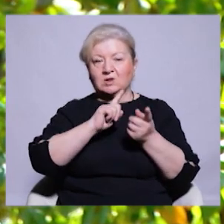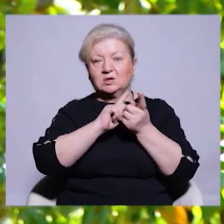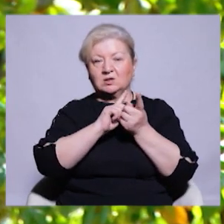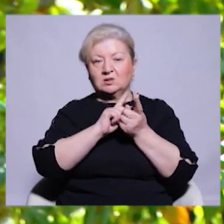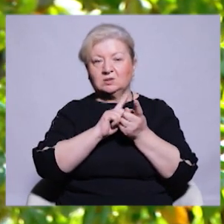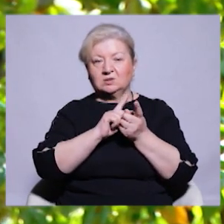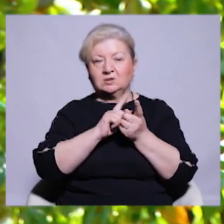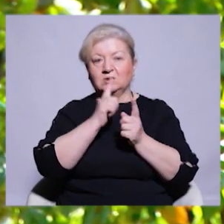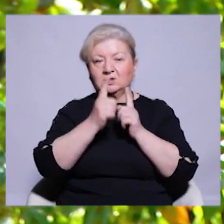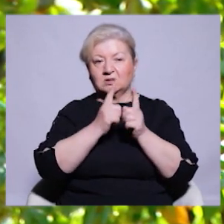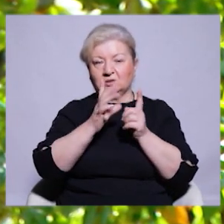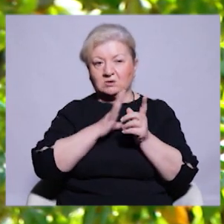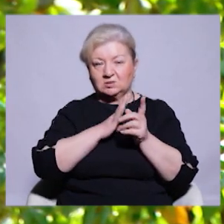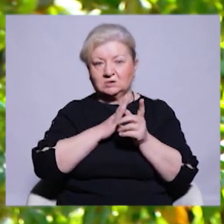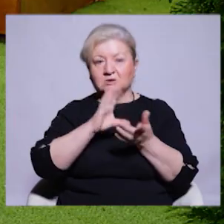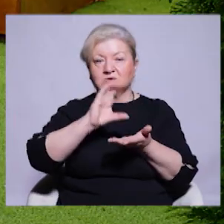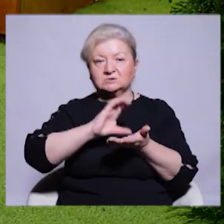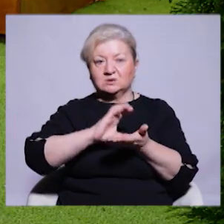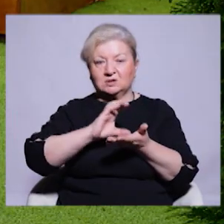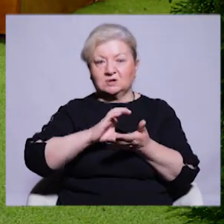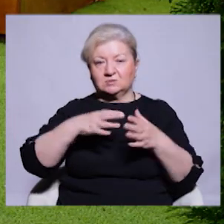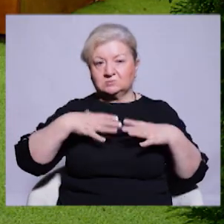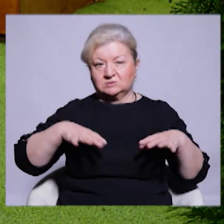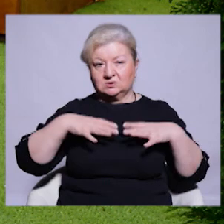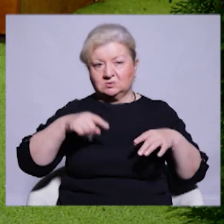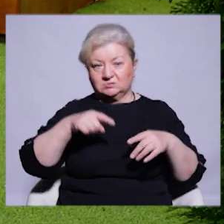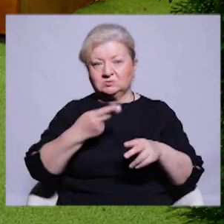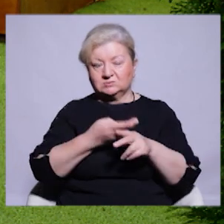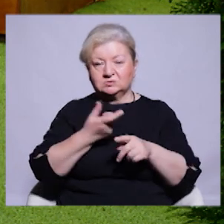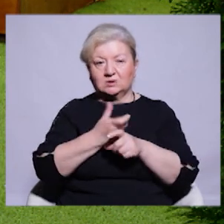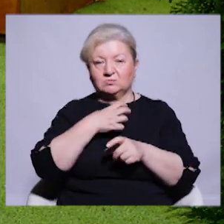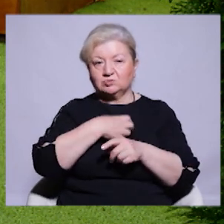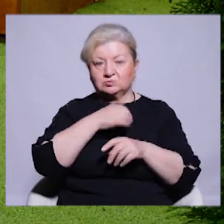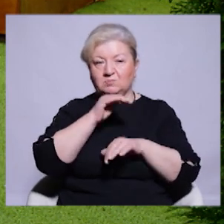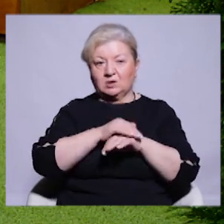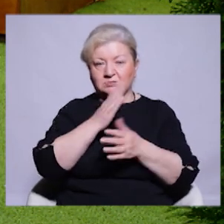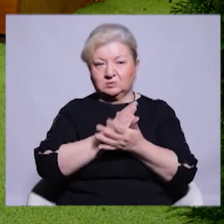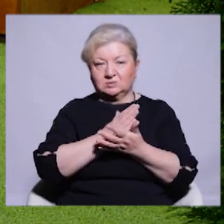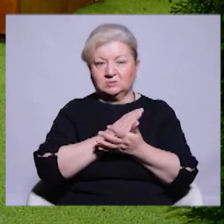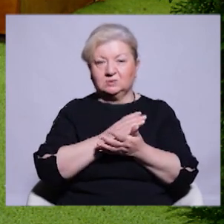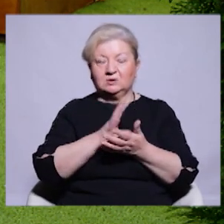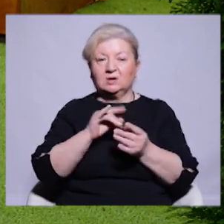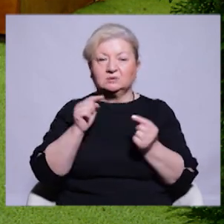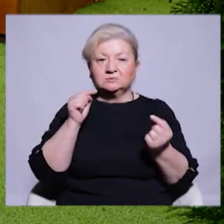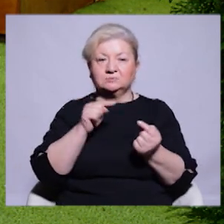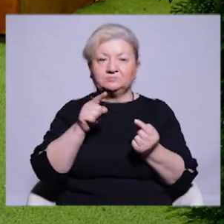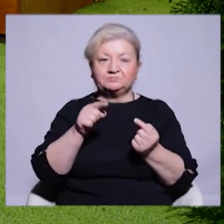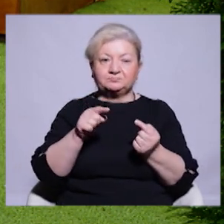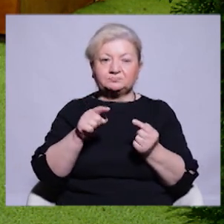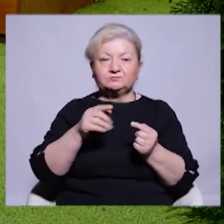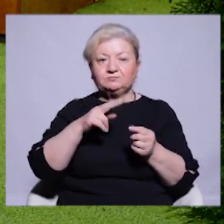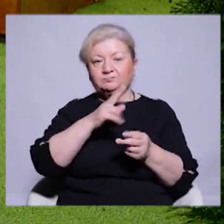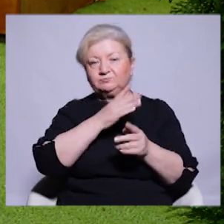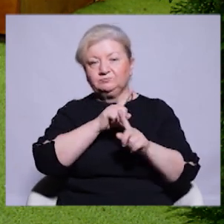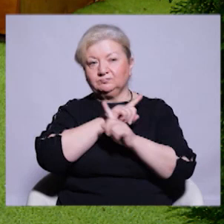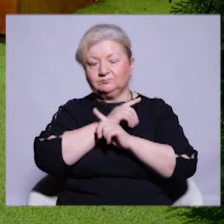ითარგმნა ქართულად სახარება საქართველოში და ეს არის ძალიან მნიშვნელოვანი ფაქტი. ეხლა რაც შეეხება გარდაცვალების